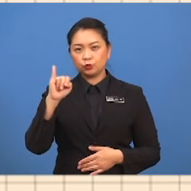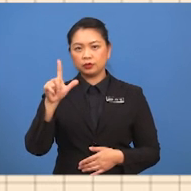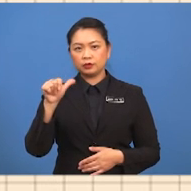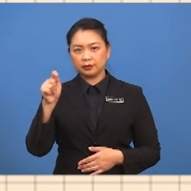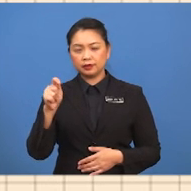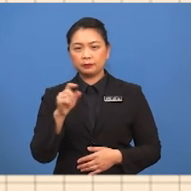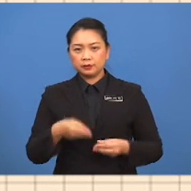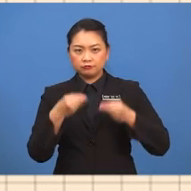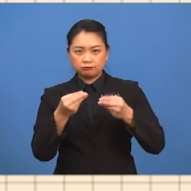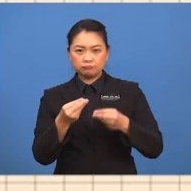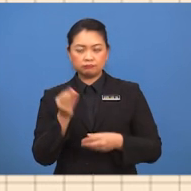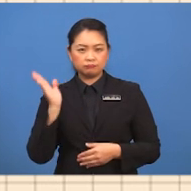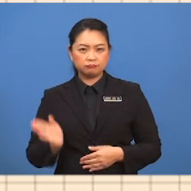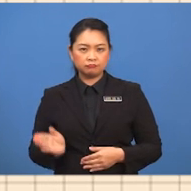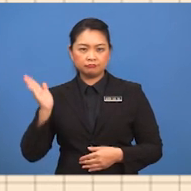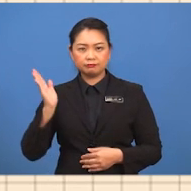ini.